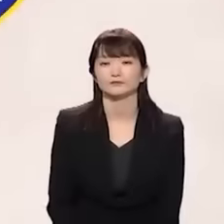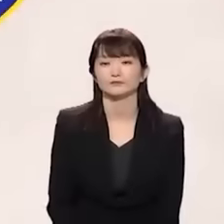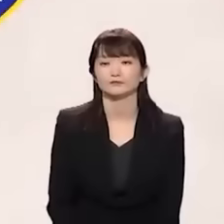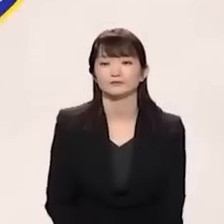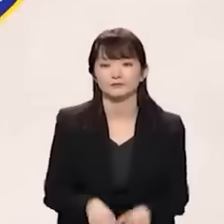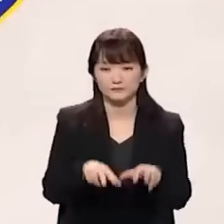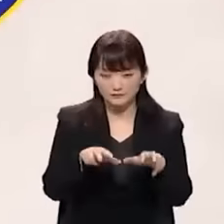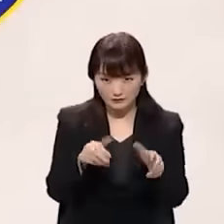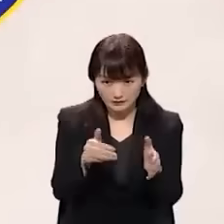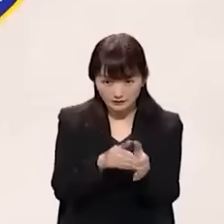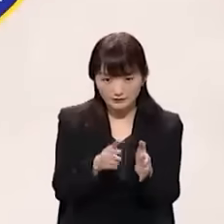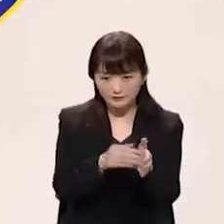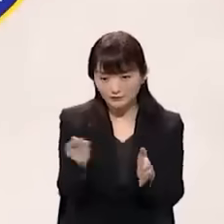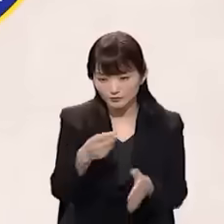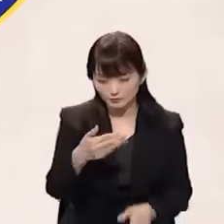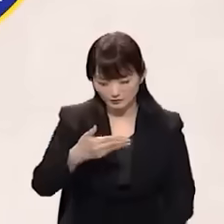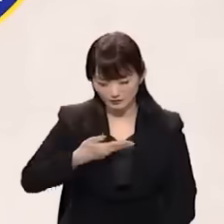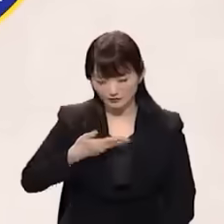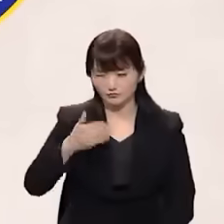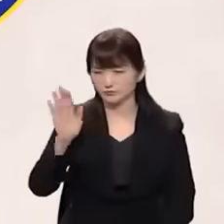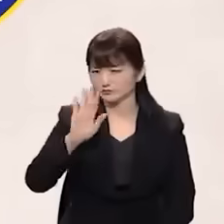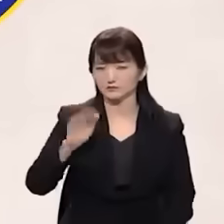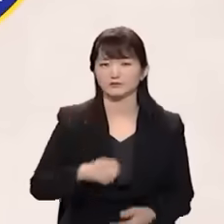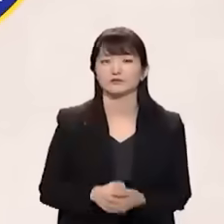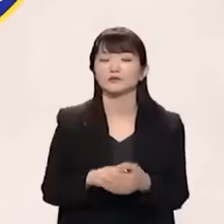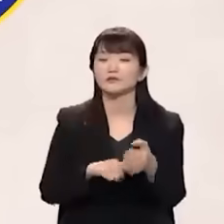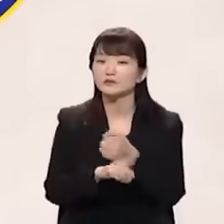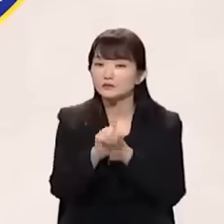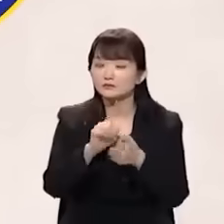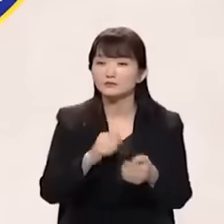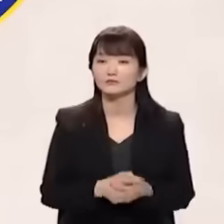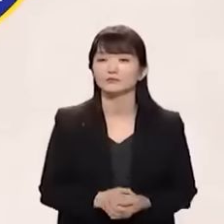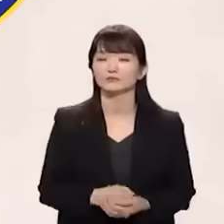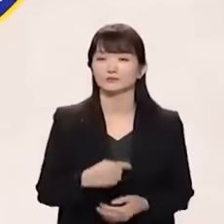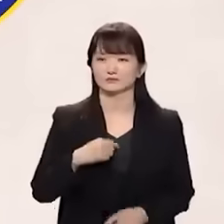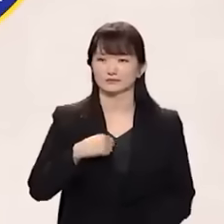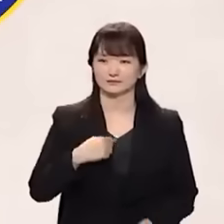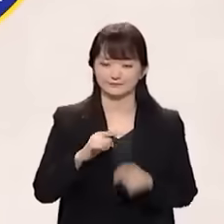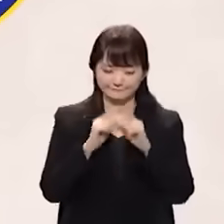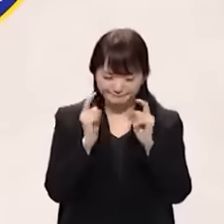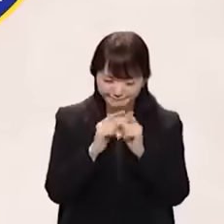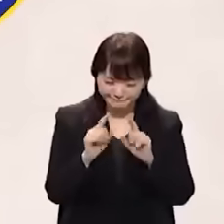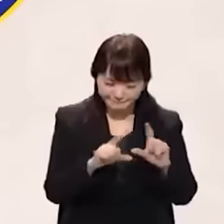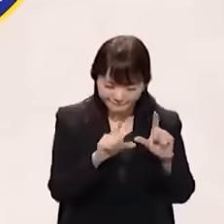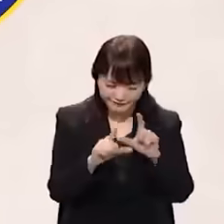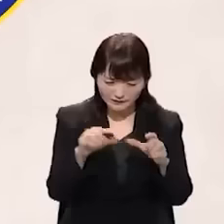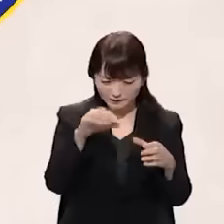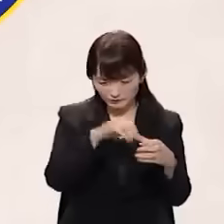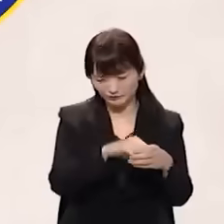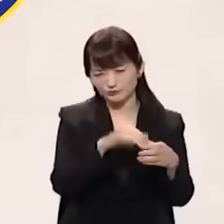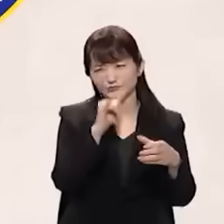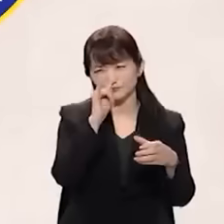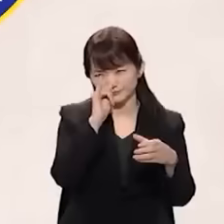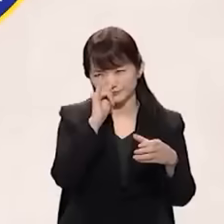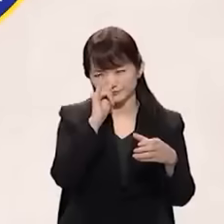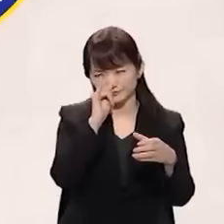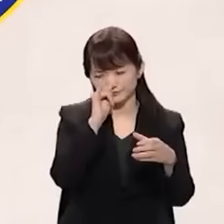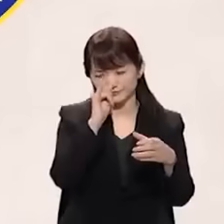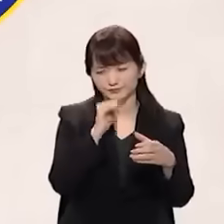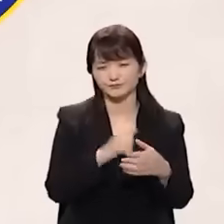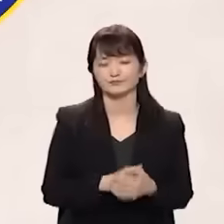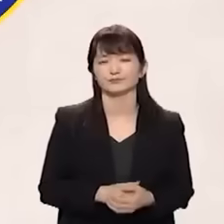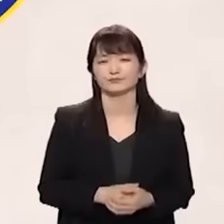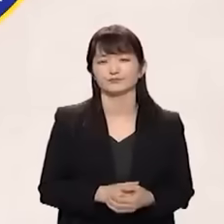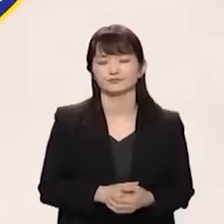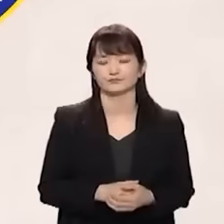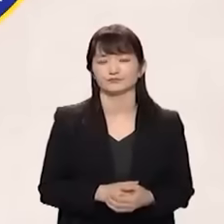비밀번호를 알려 주지 않고 있는 상황이고 그 이유는 자신의 어떤 그 사생활이 그 안에 담겨 있다라고 이렇게 어